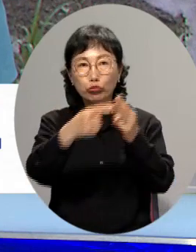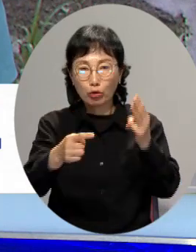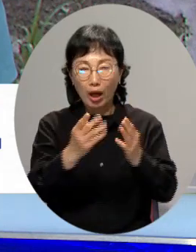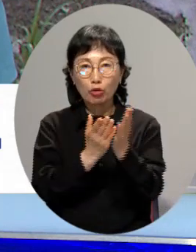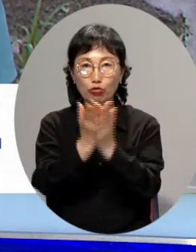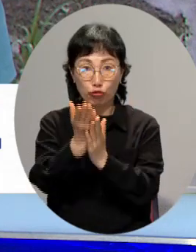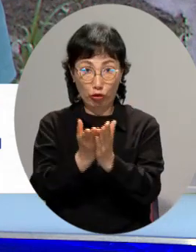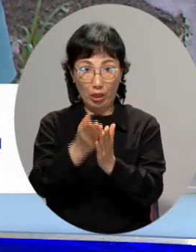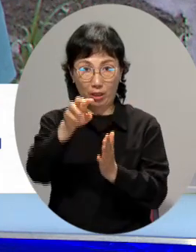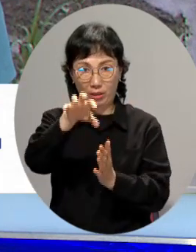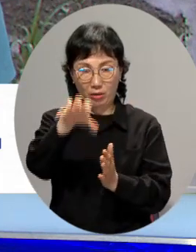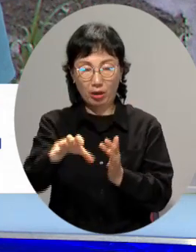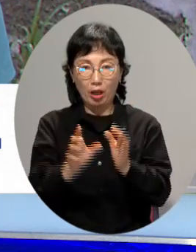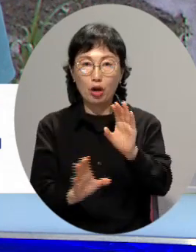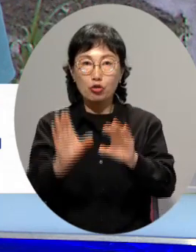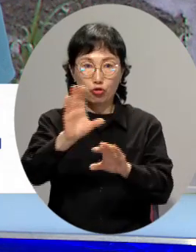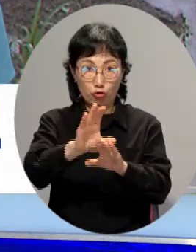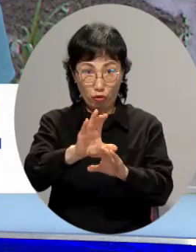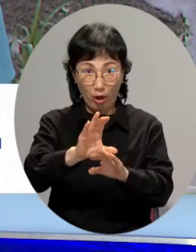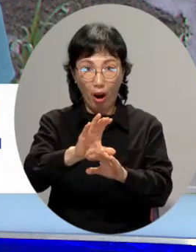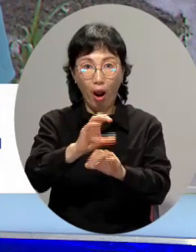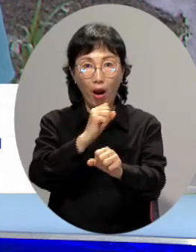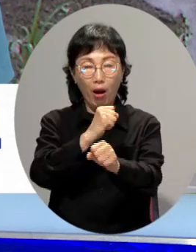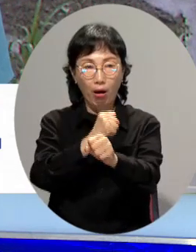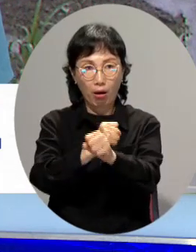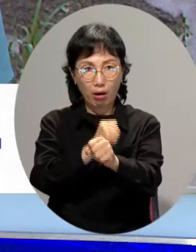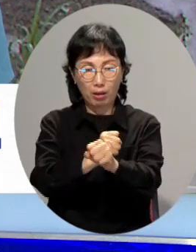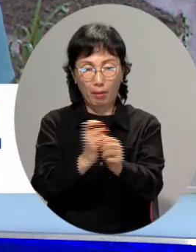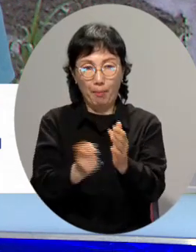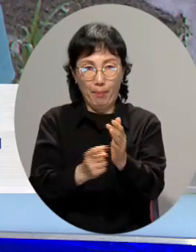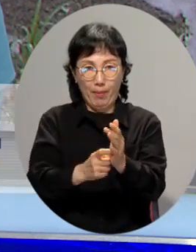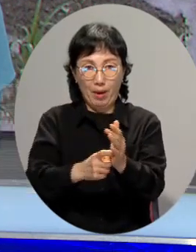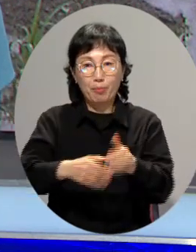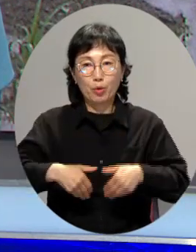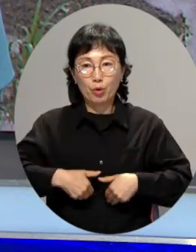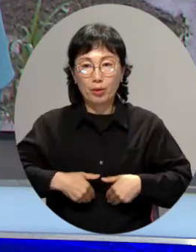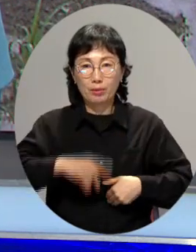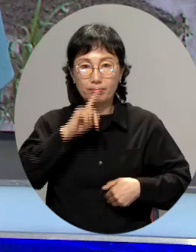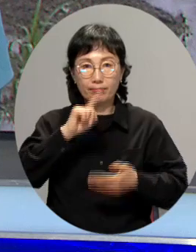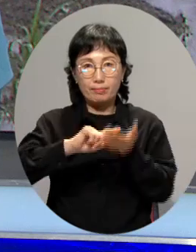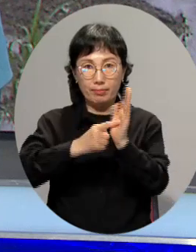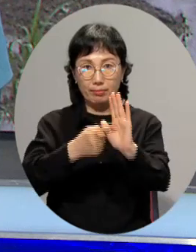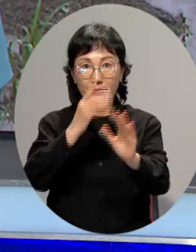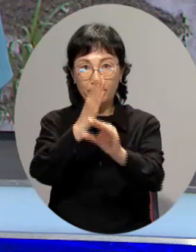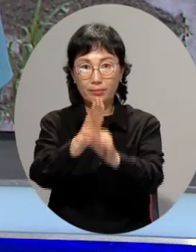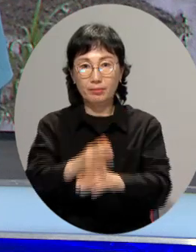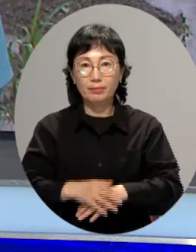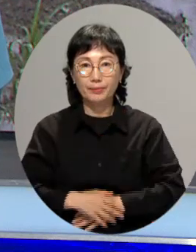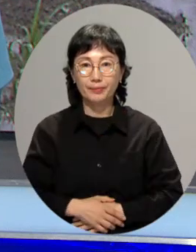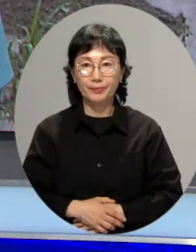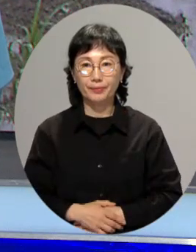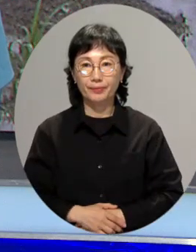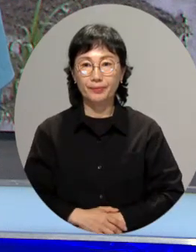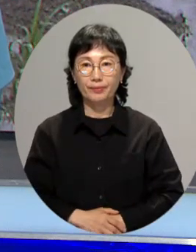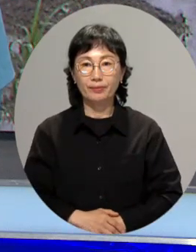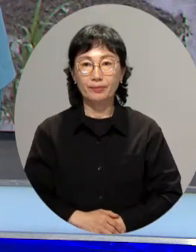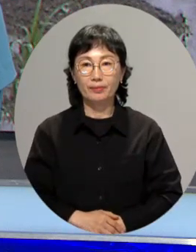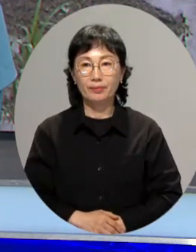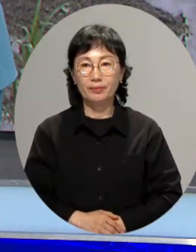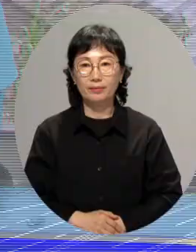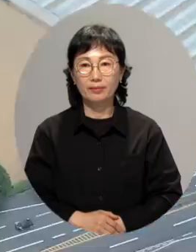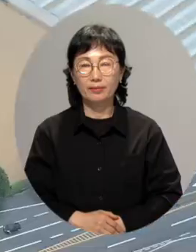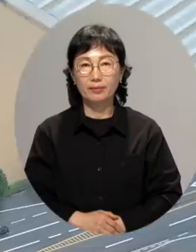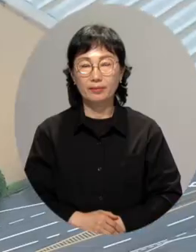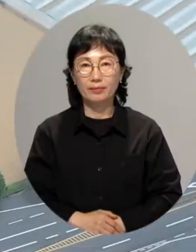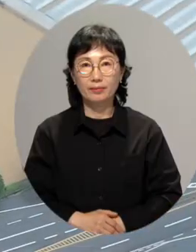군산 등도 추가로 특별 재난지역 선포가 시급하다는 주장이 나오고 있습니다. 강동엽 기자입니다.